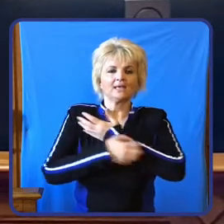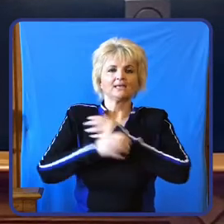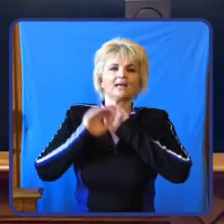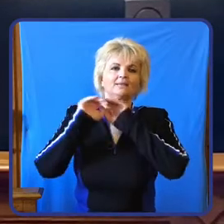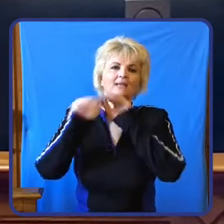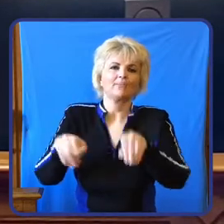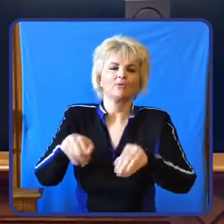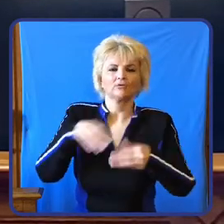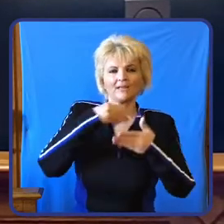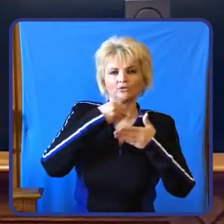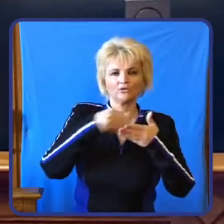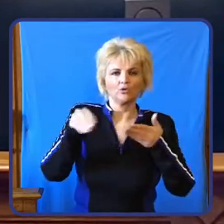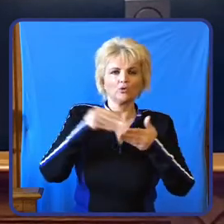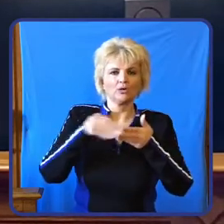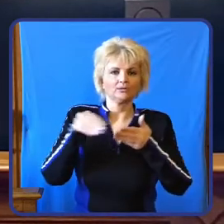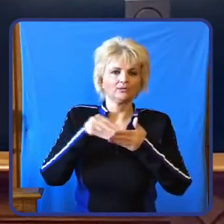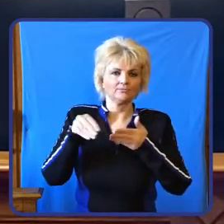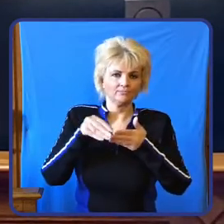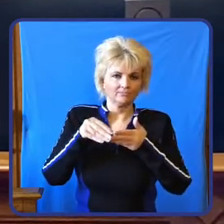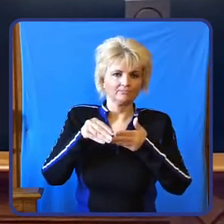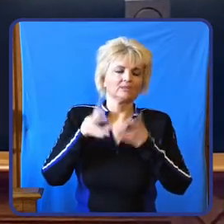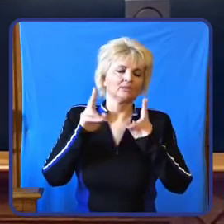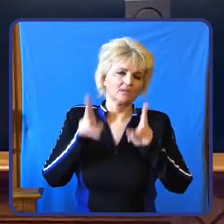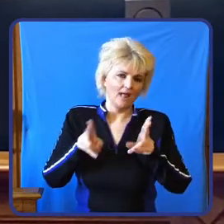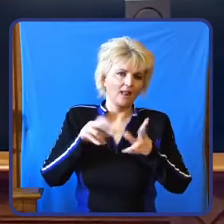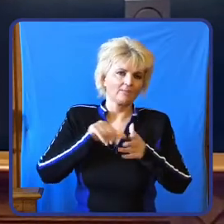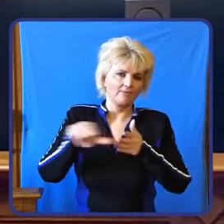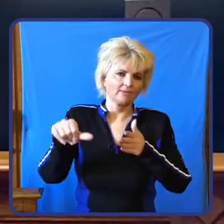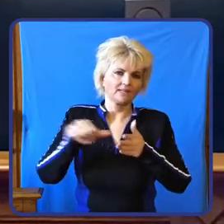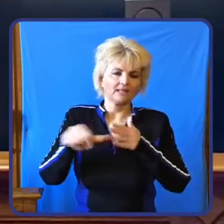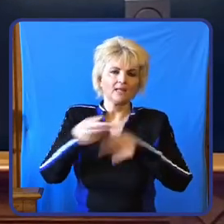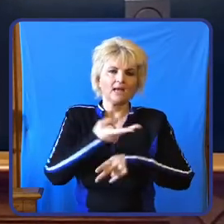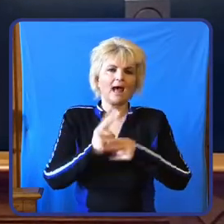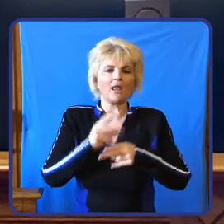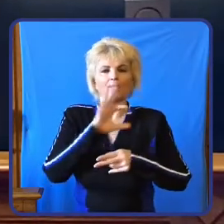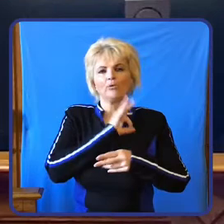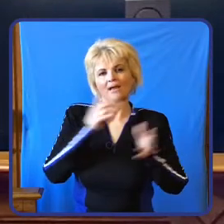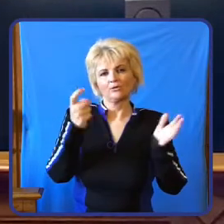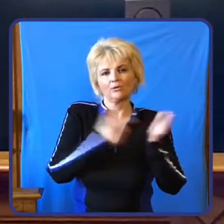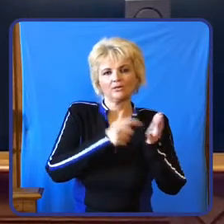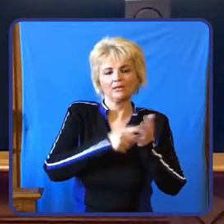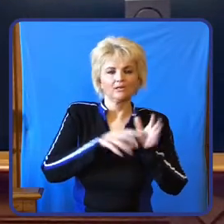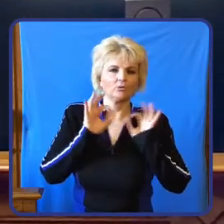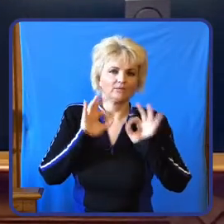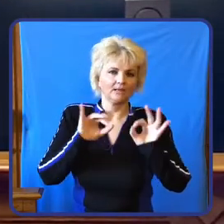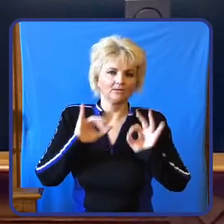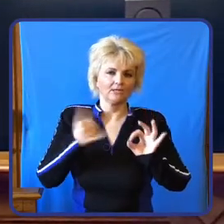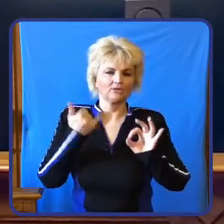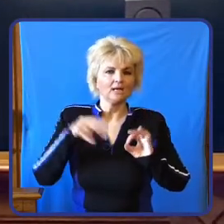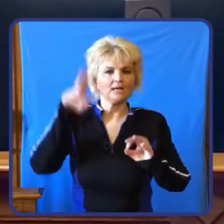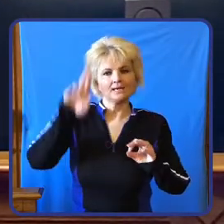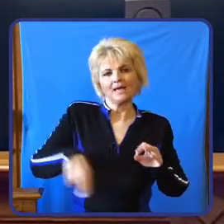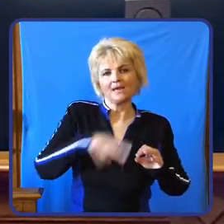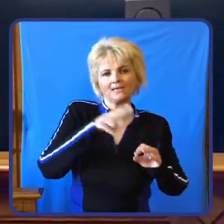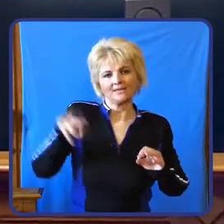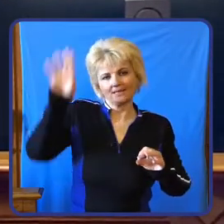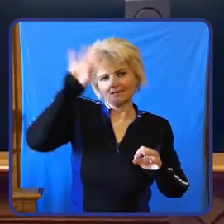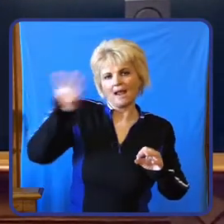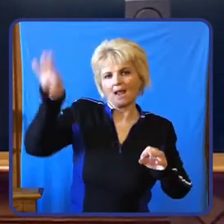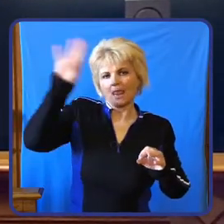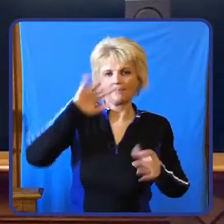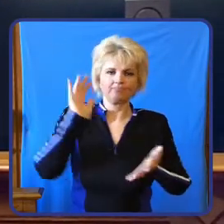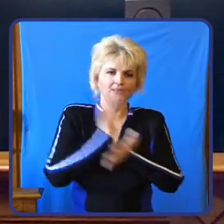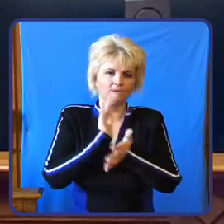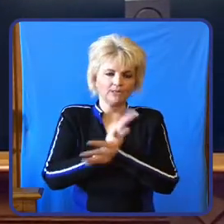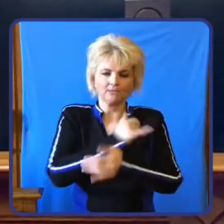fordított hozzárlást tegye meg, ez állampolgári kötelesség is, jótékonyság is, keresztény szellemről tanúskodik.